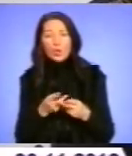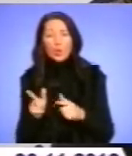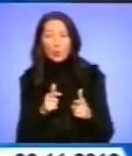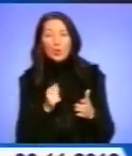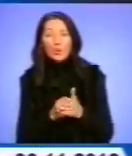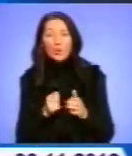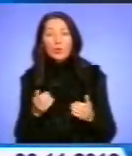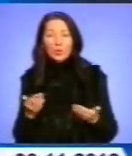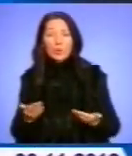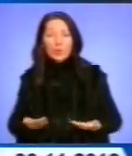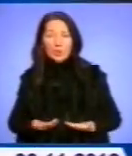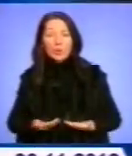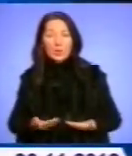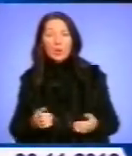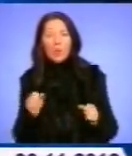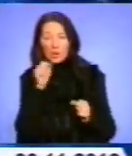період.